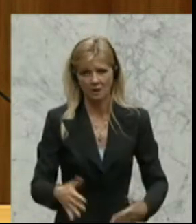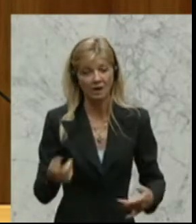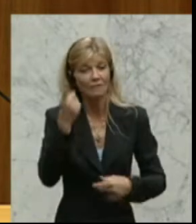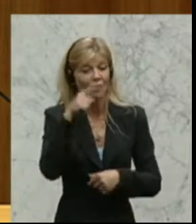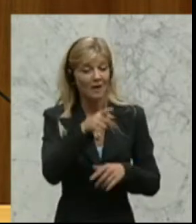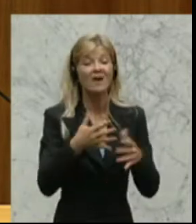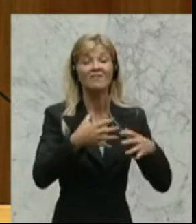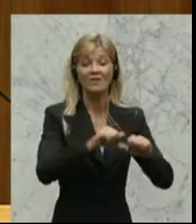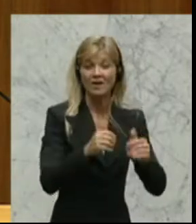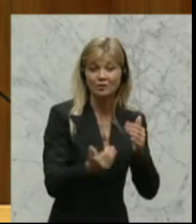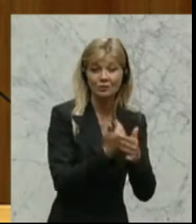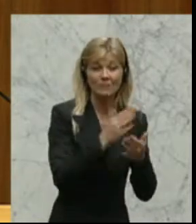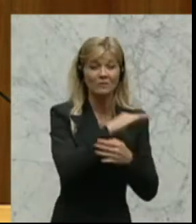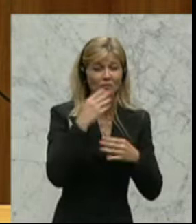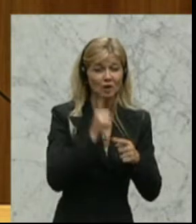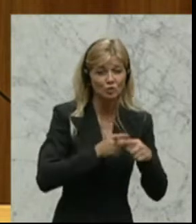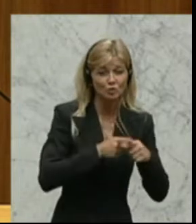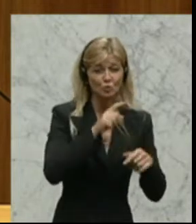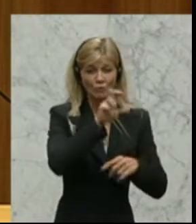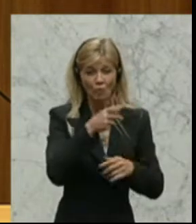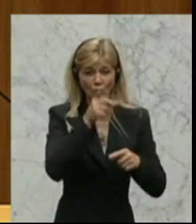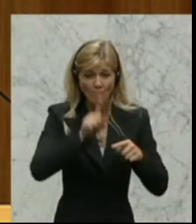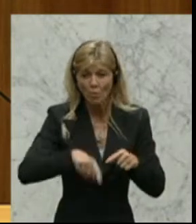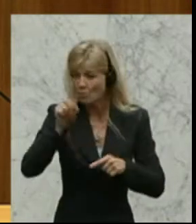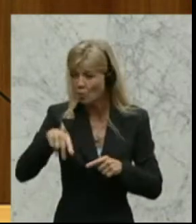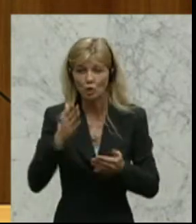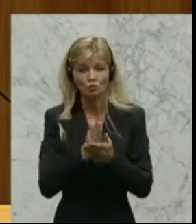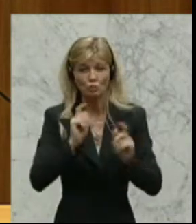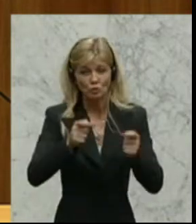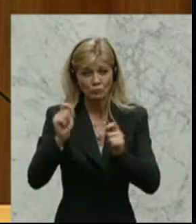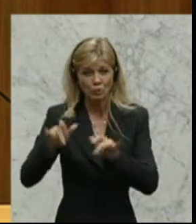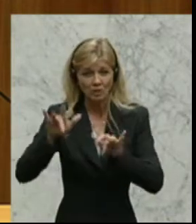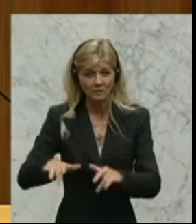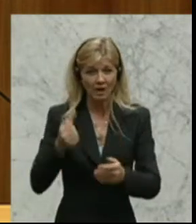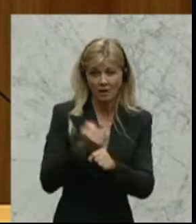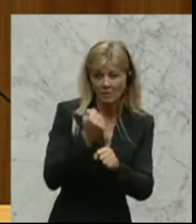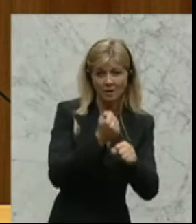bereits ausgearbeitete Vorschläge am Tisch haben, dass es ja nicht mehr notwendig ist, jetzt eine weitere